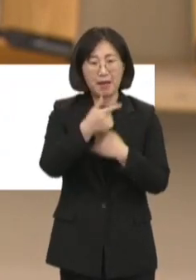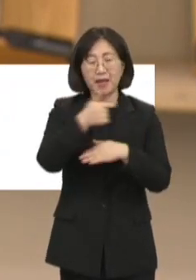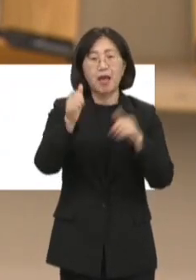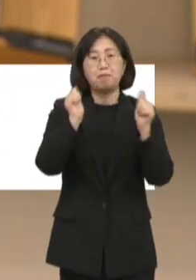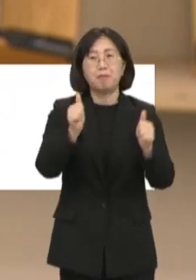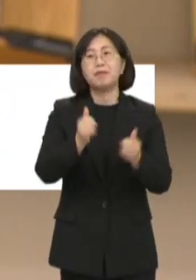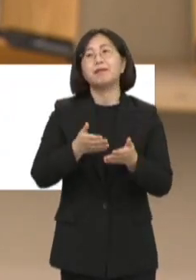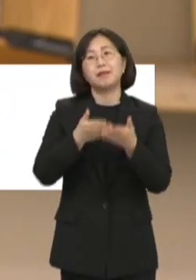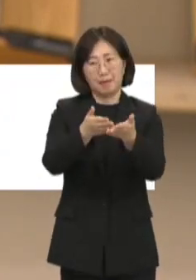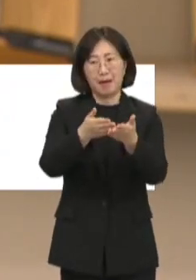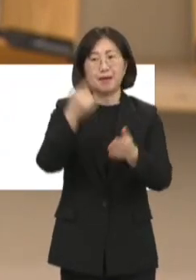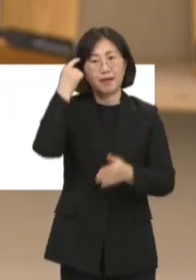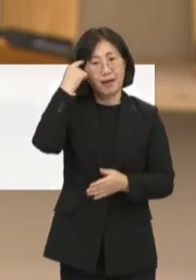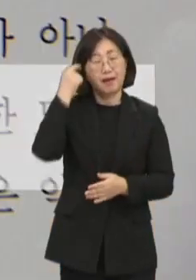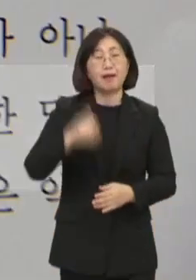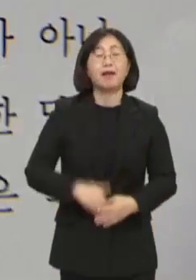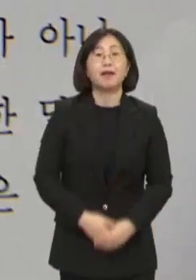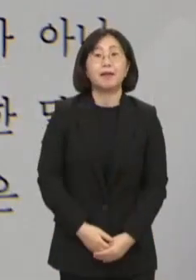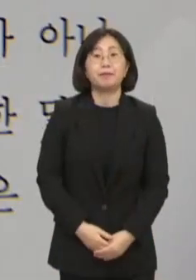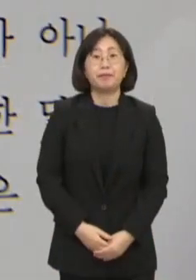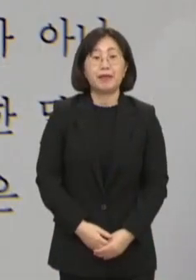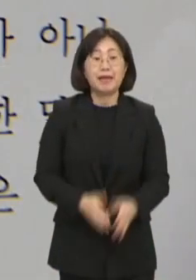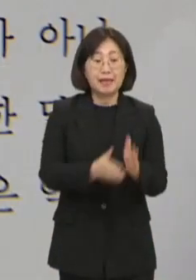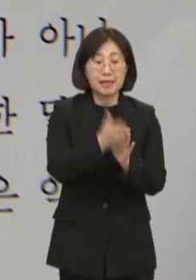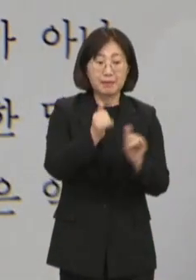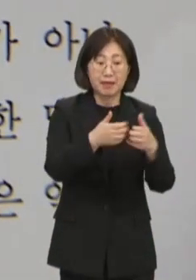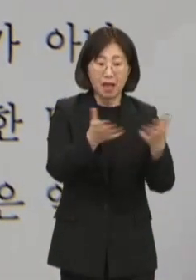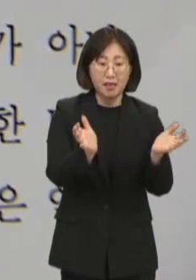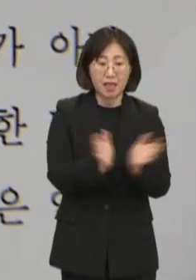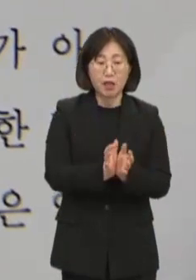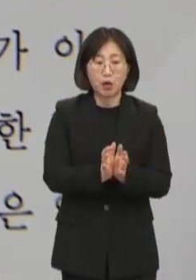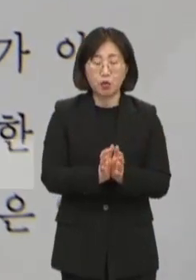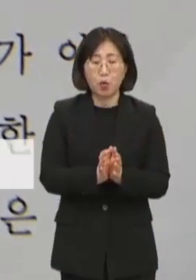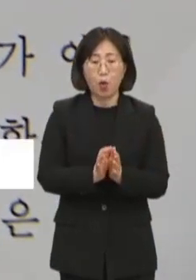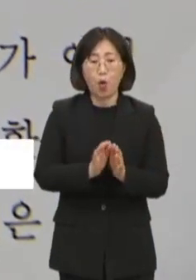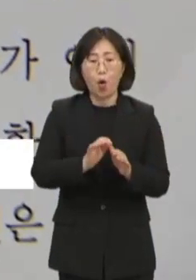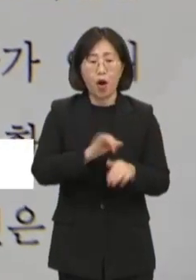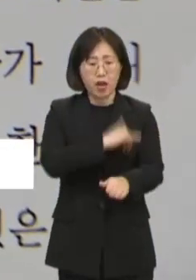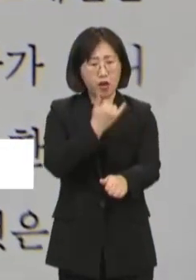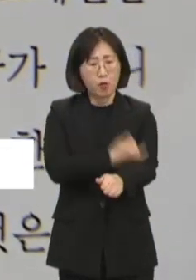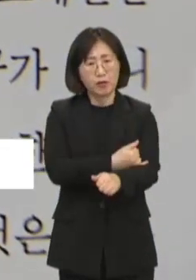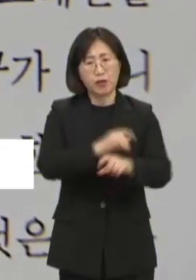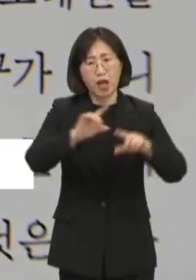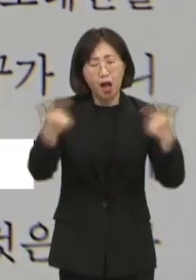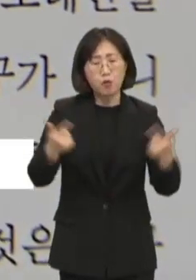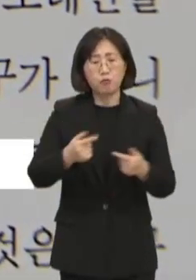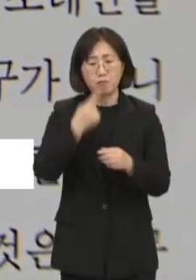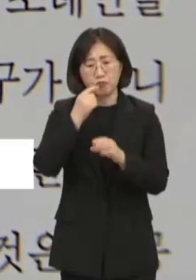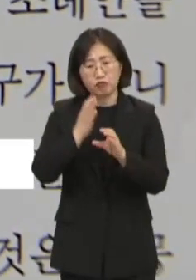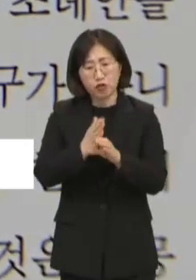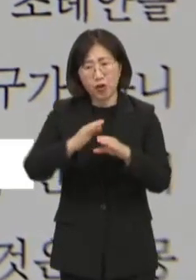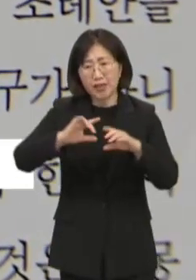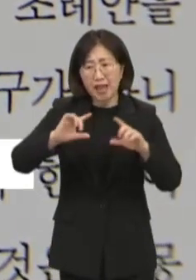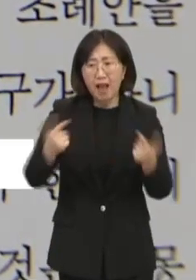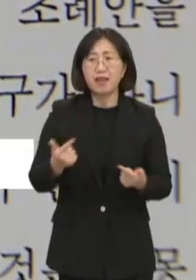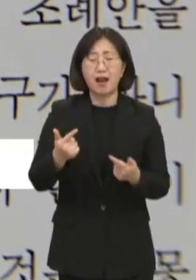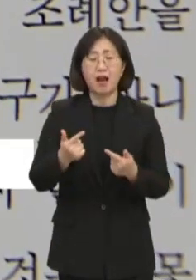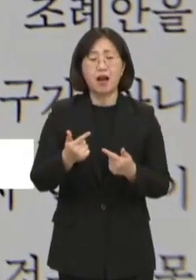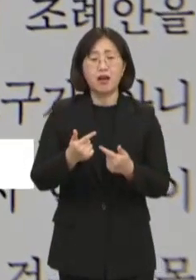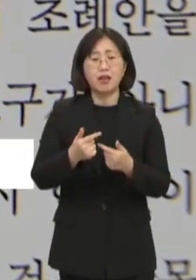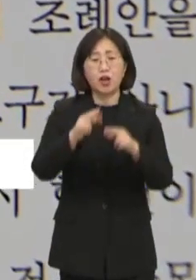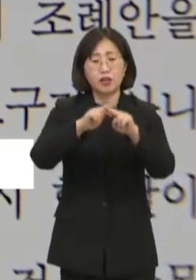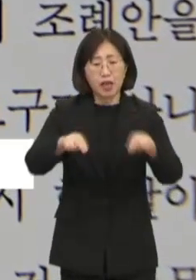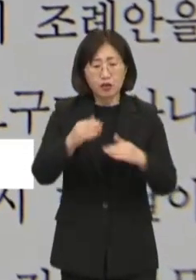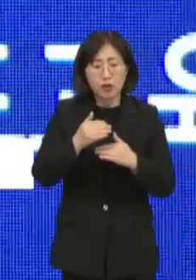제소까지도 생각하고 있습니다. 시민단체를 또 반인권적이고 반민주적인 행태라며 조례 폐지 절차